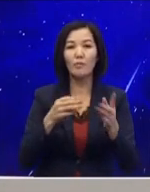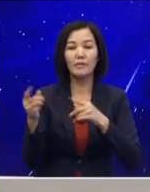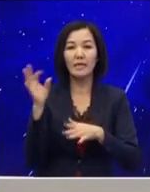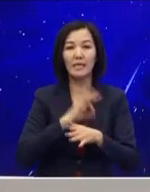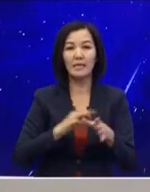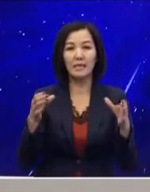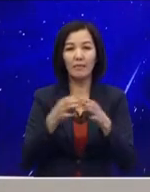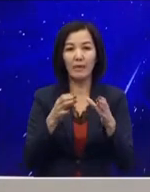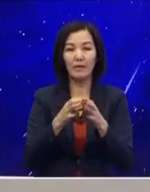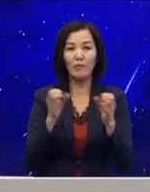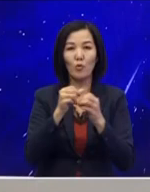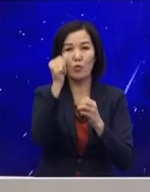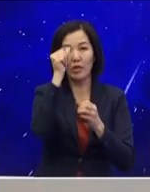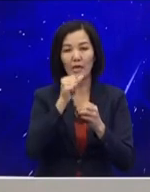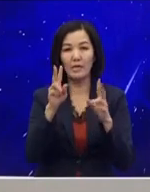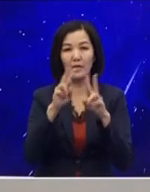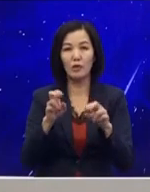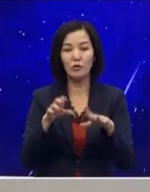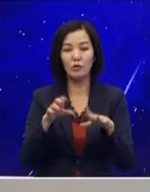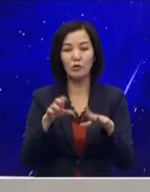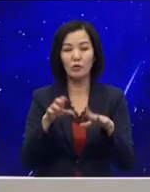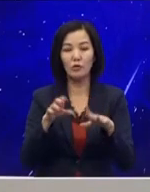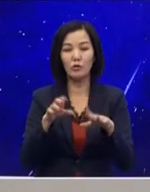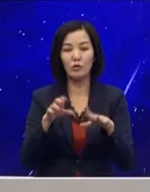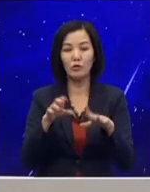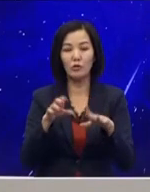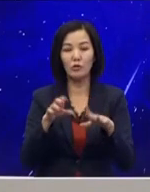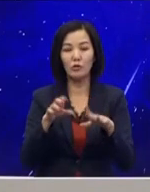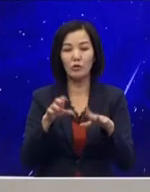кірістер департаменті мамандары 10 ай рейд жүргізген. Нәтиже...